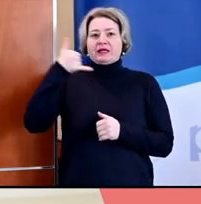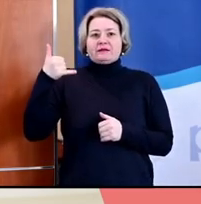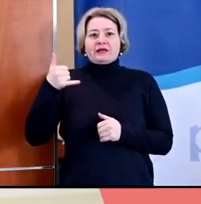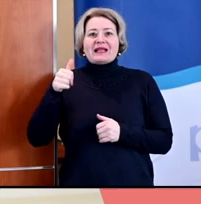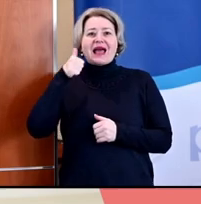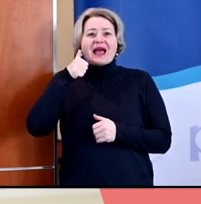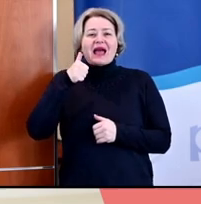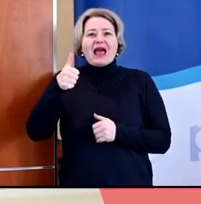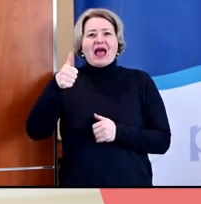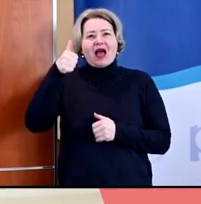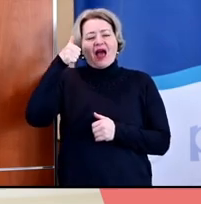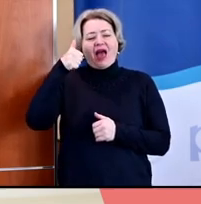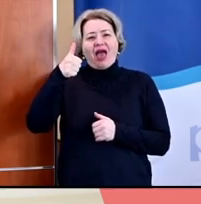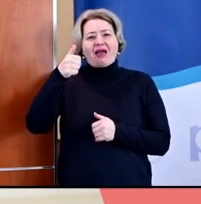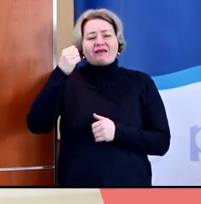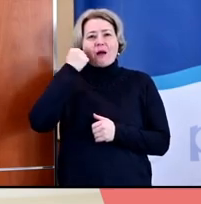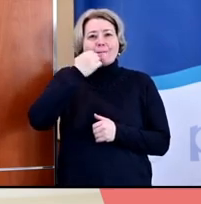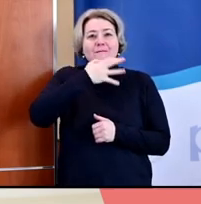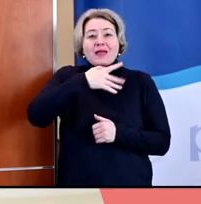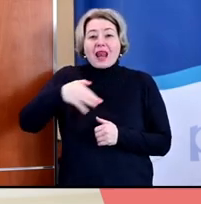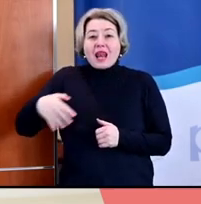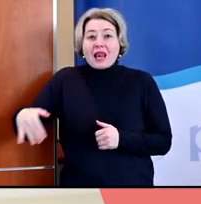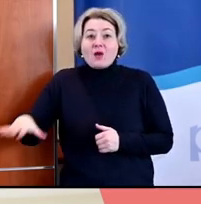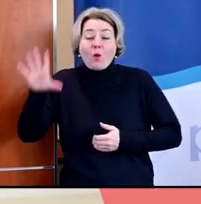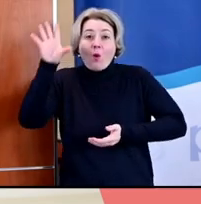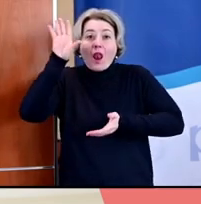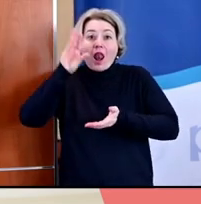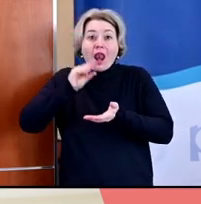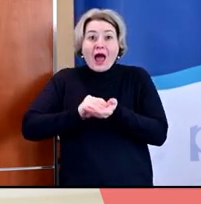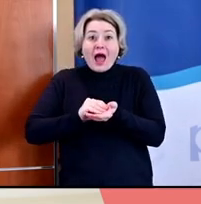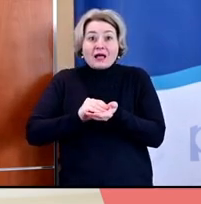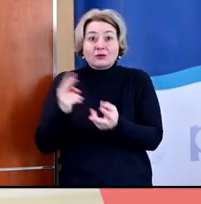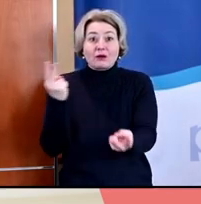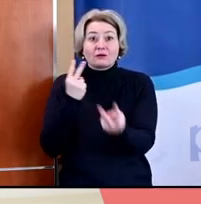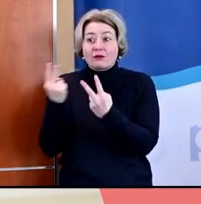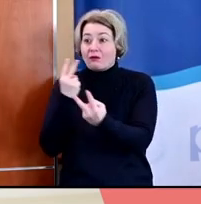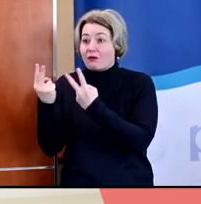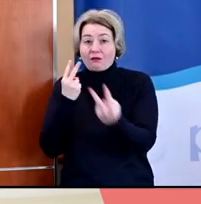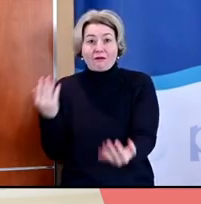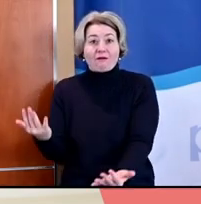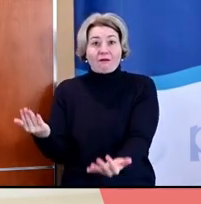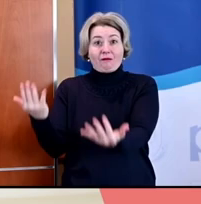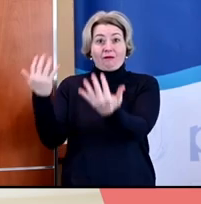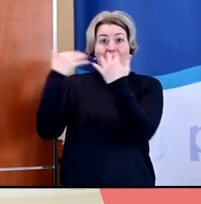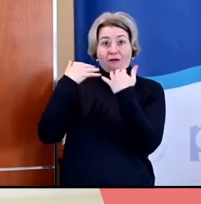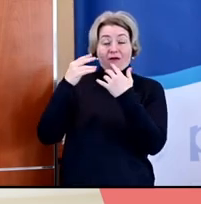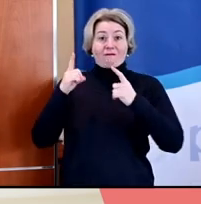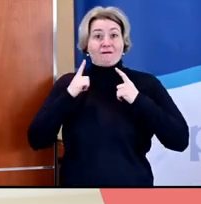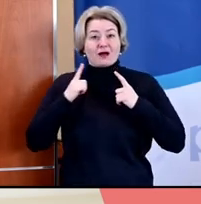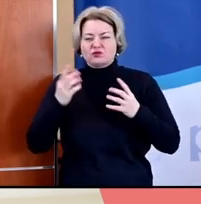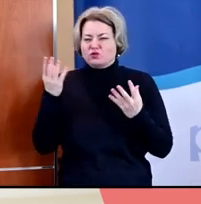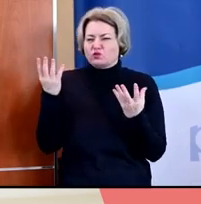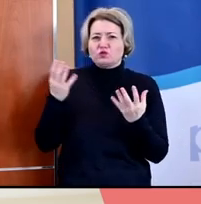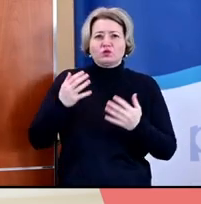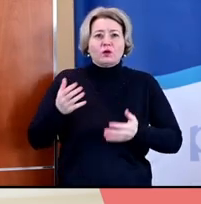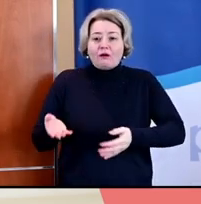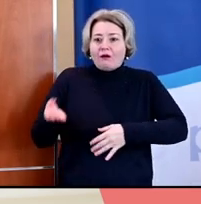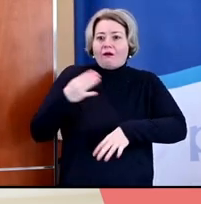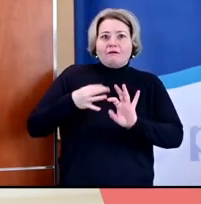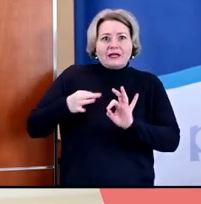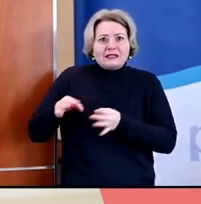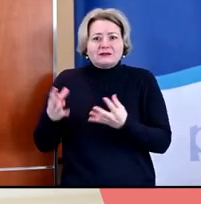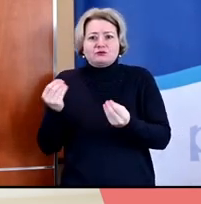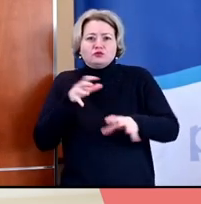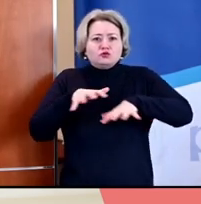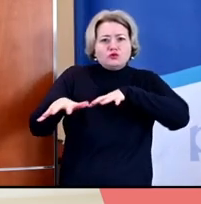millió látogatót vártunk arra készültünk hogy nagyon nagy lesz a a jövésmenés nagyon sokféle embert kell vendégül